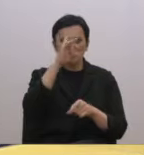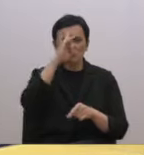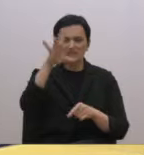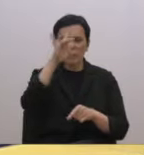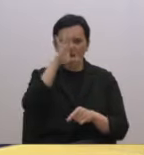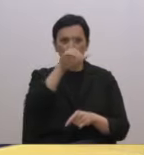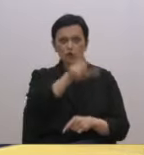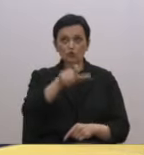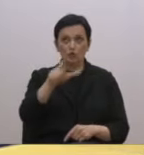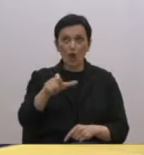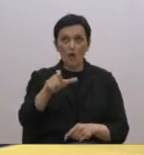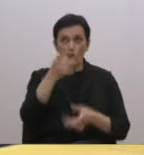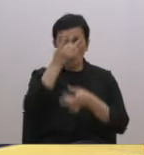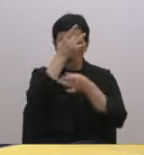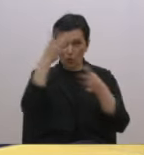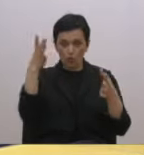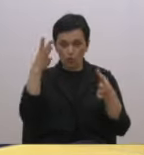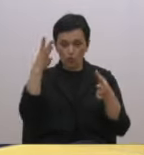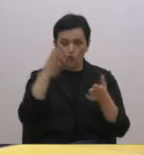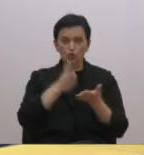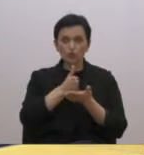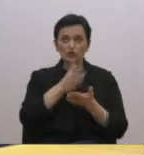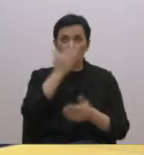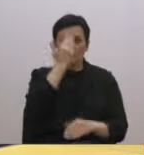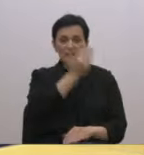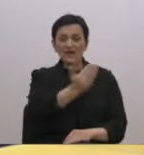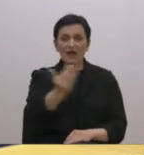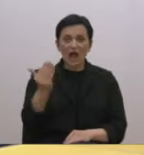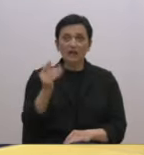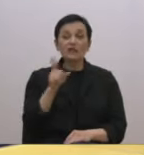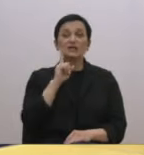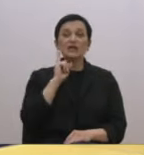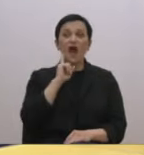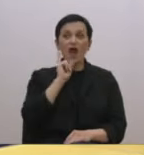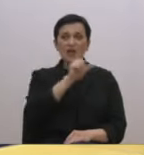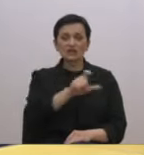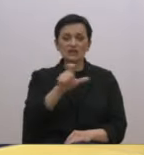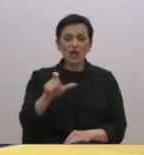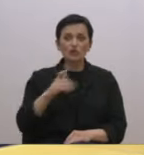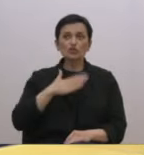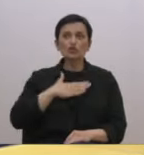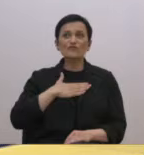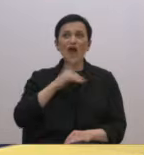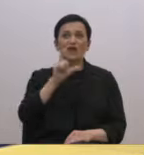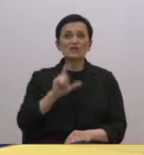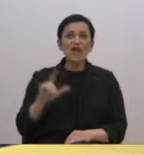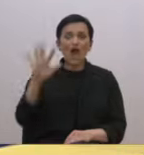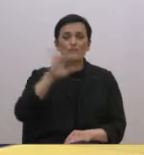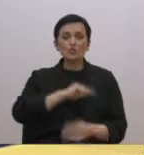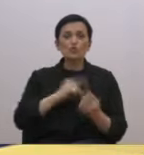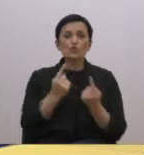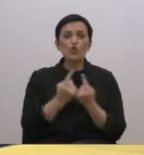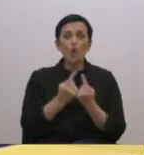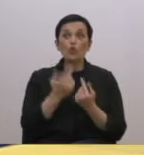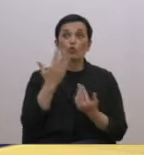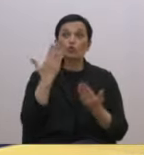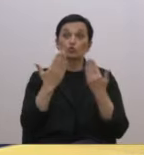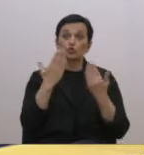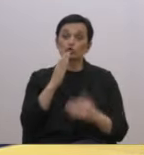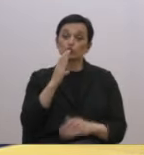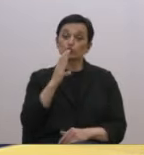სახიობები, კულტურის მოღვაწეები, ხალხი, ახალგაზრდები, ჩვენი ევროპელი კოლეგები, თუ მოიცა